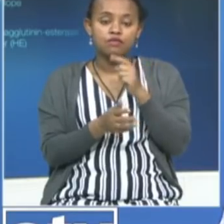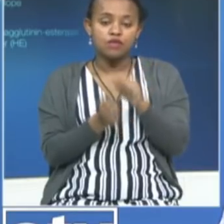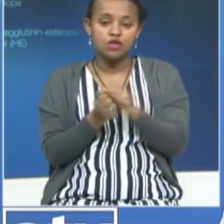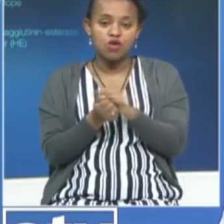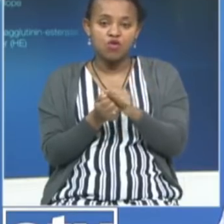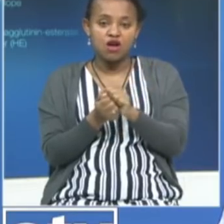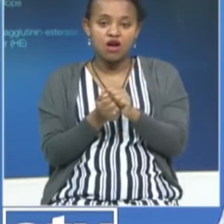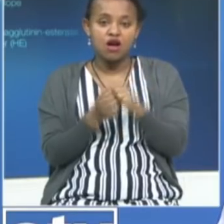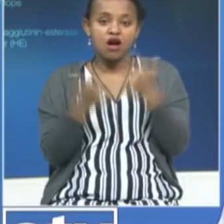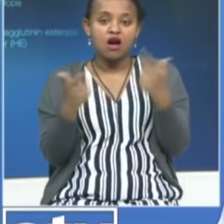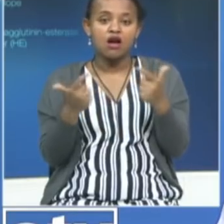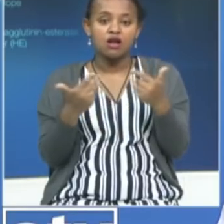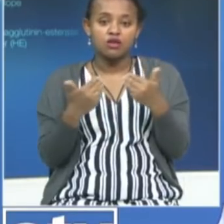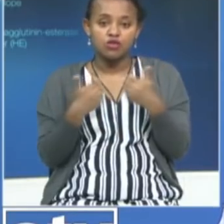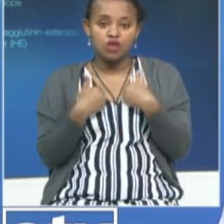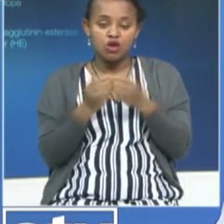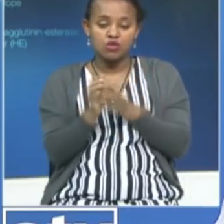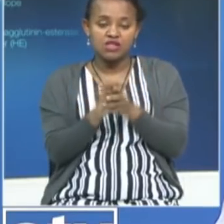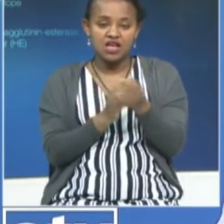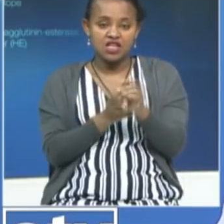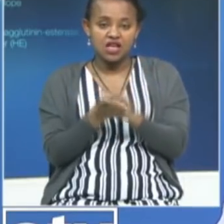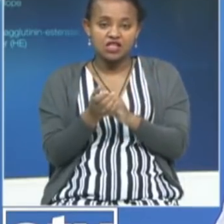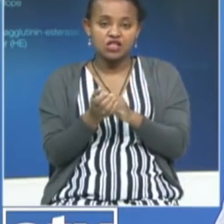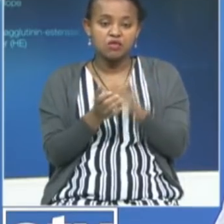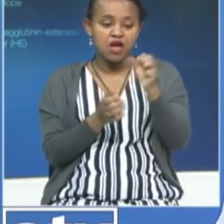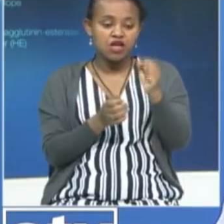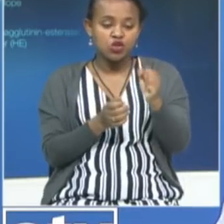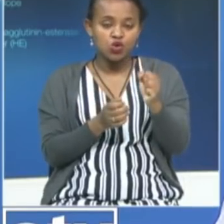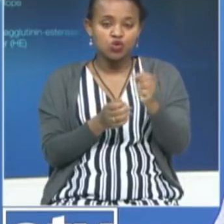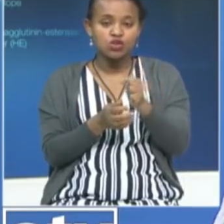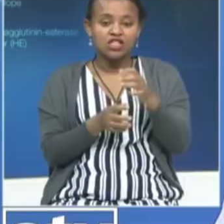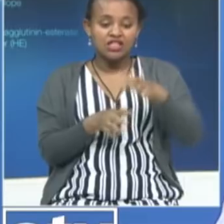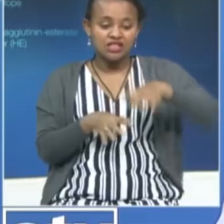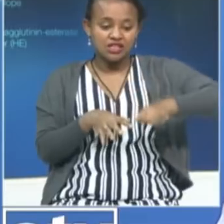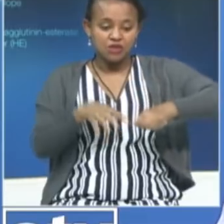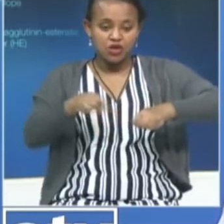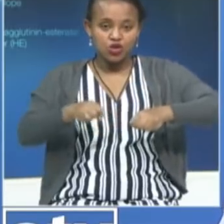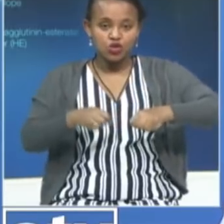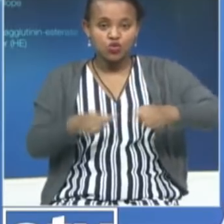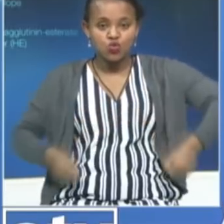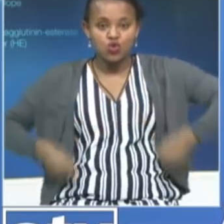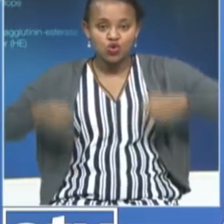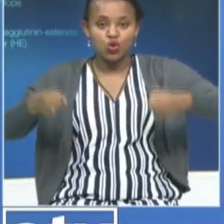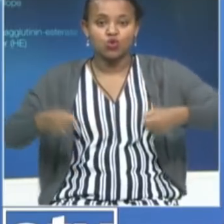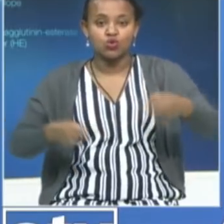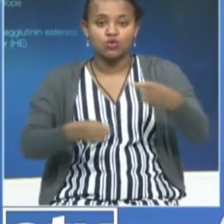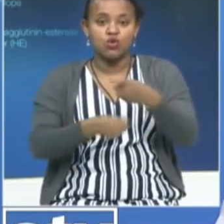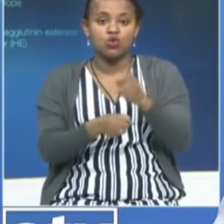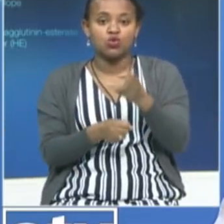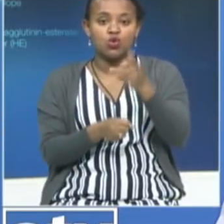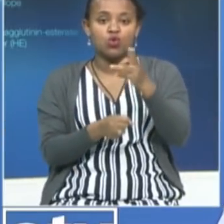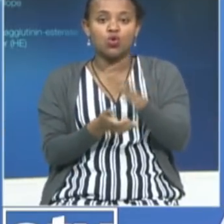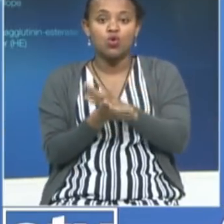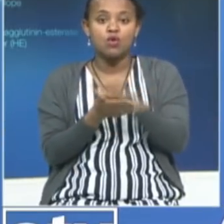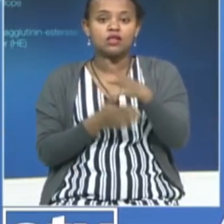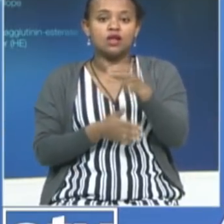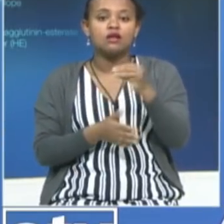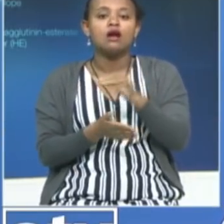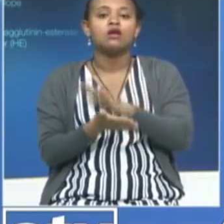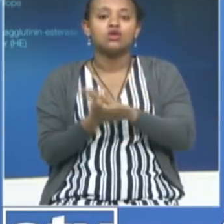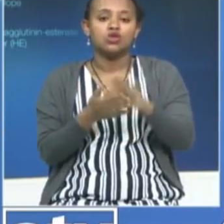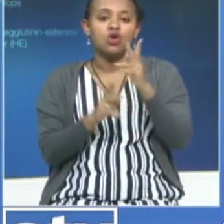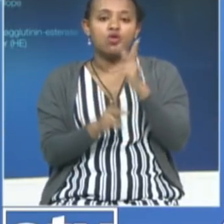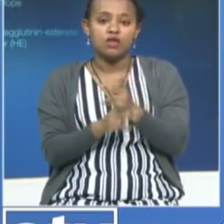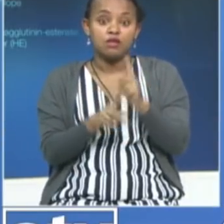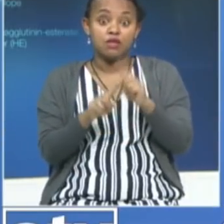በሳሙና አጋጣሚዎች ከሌሉ በሳኒታይዘር መያዣዎቹን፣ በእጅ መያዣዎቹንም ዊልቸሮቹንም ቢሆኑ ቶሎ ቶሎ ማጽዳትና ንጽህናውን